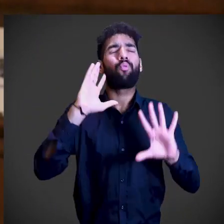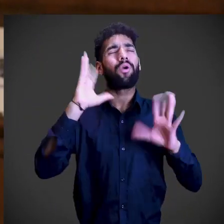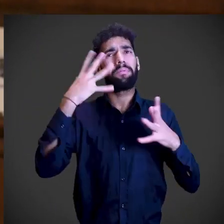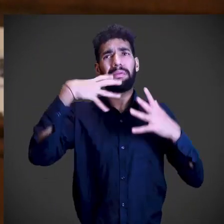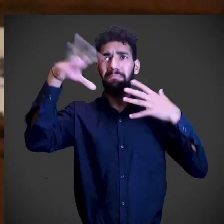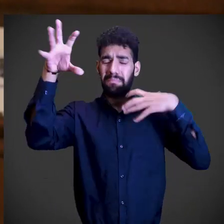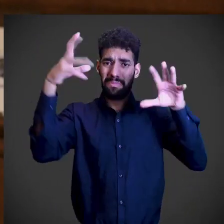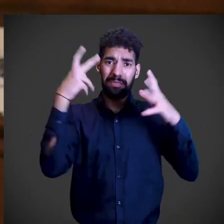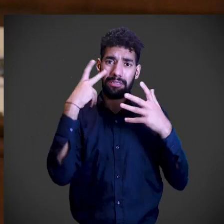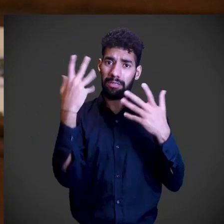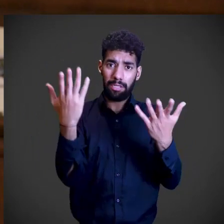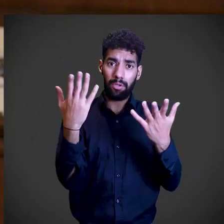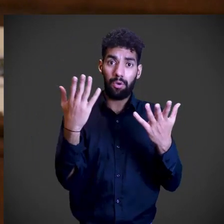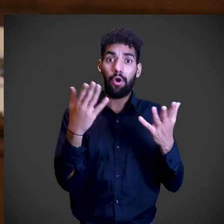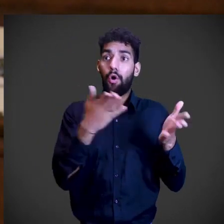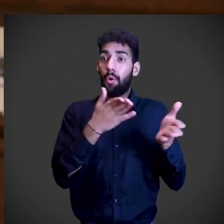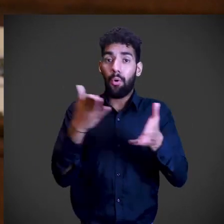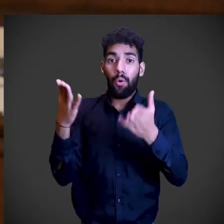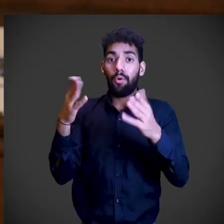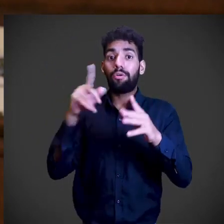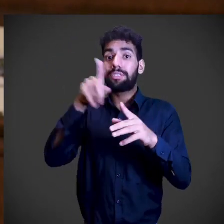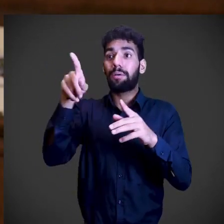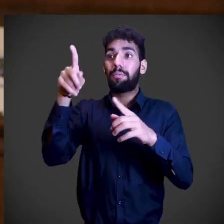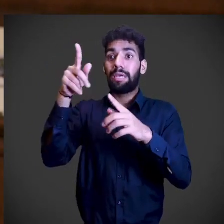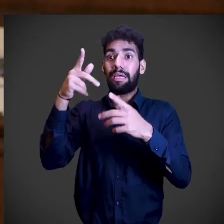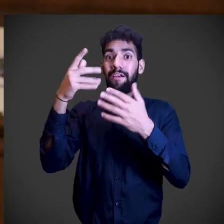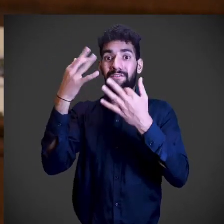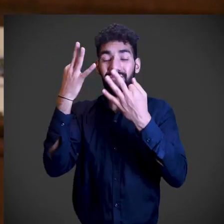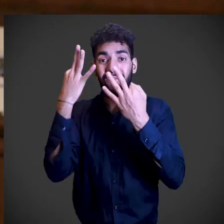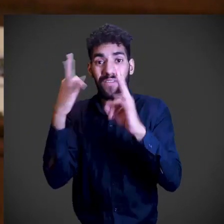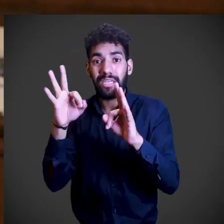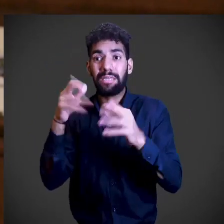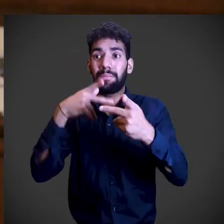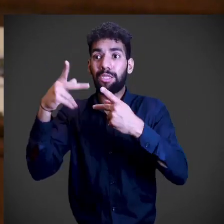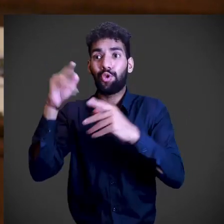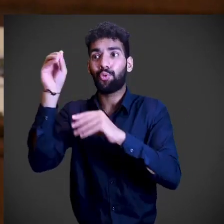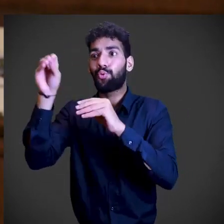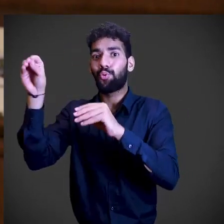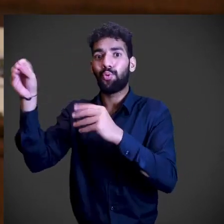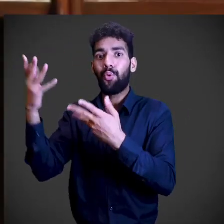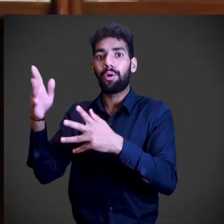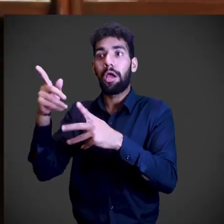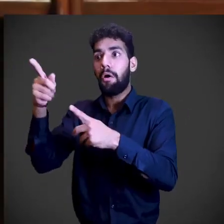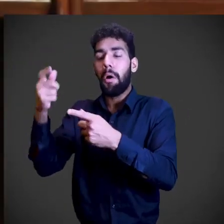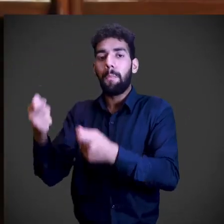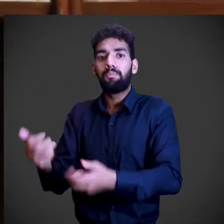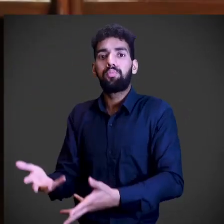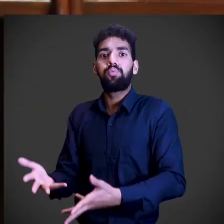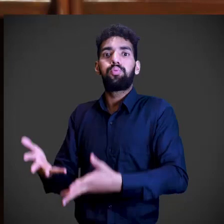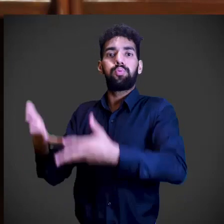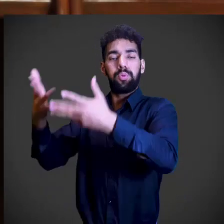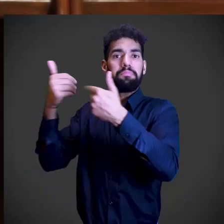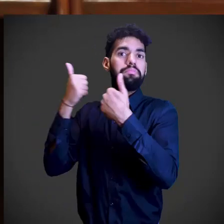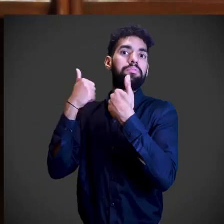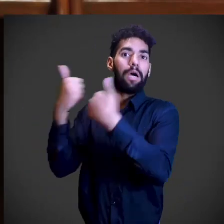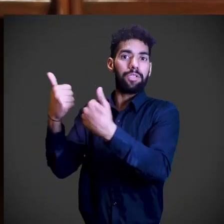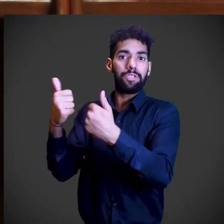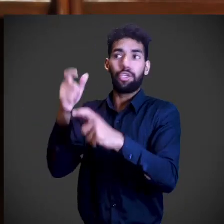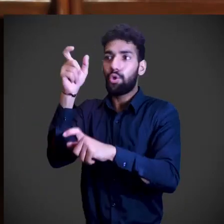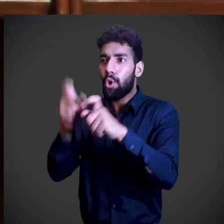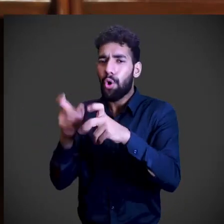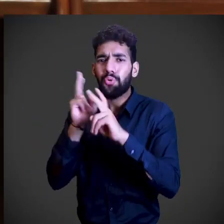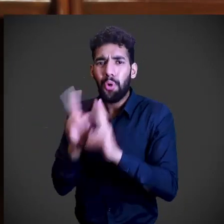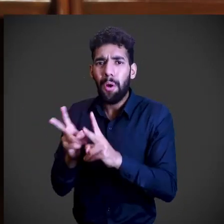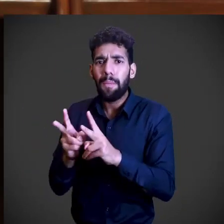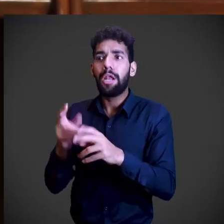एग्जांपल देखें, उसने जब अपना ट्रेड फ्री किया तो उसकी इकोनॉमिक हालत आम लोगों की भी अच्छी हुई, और